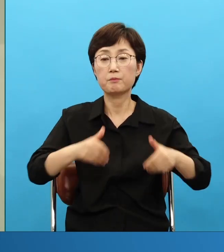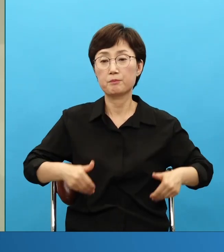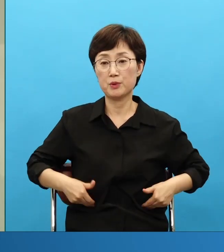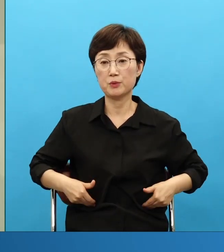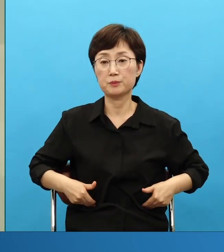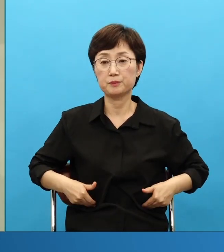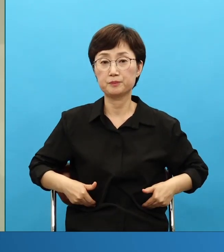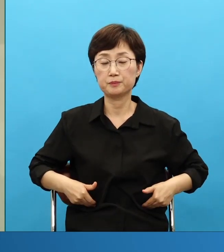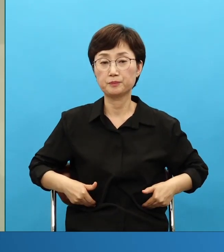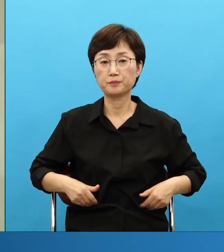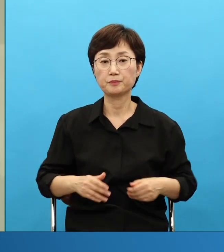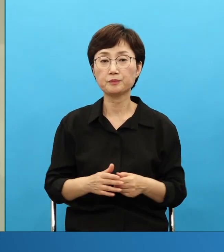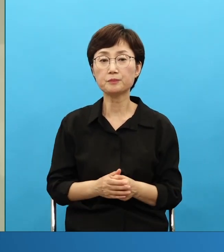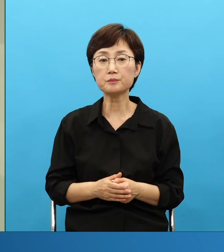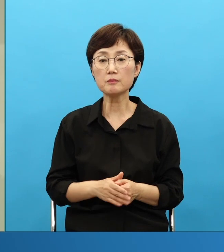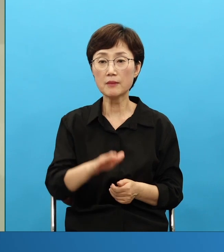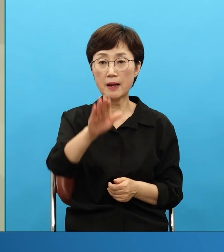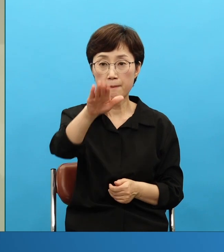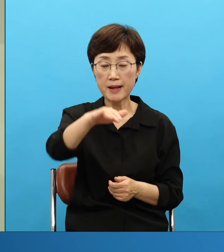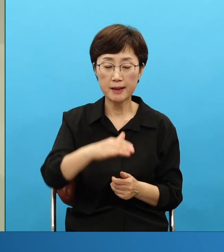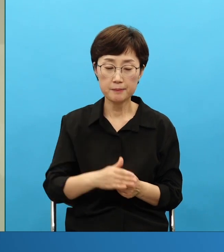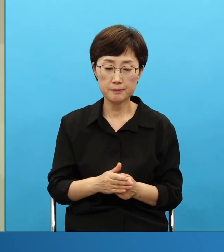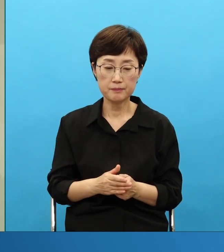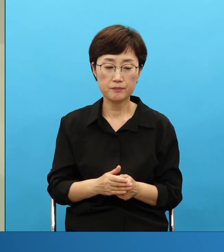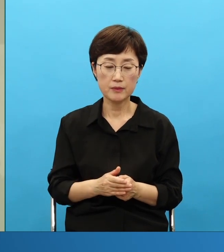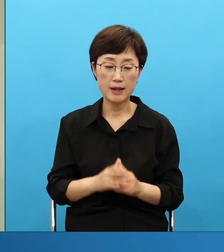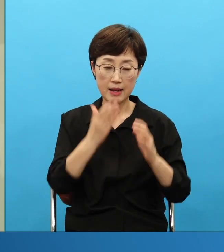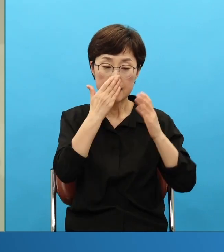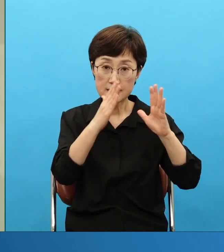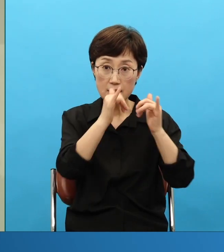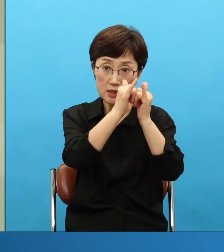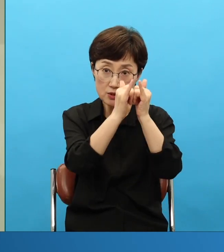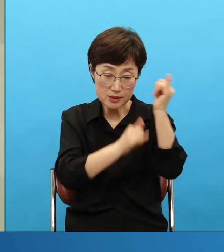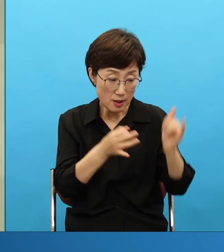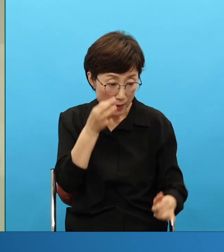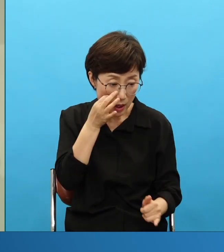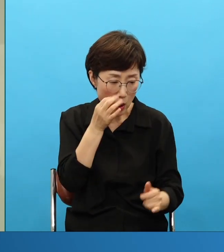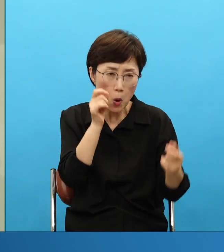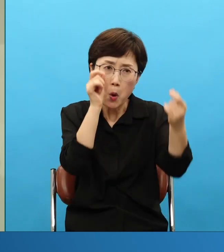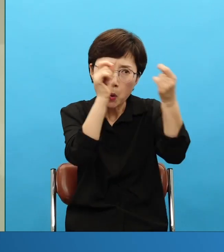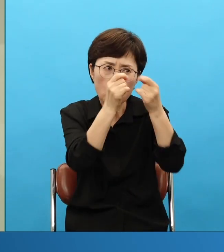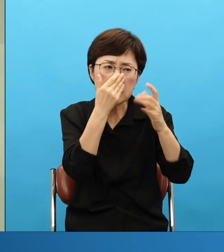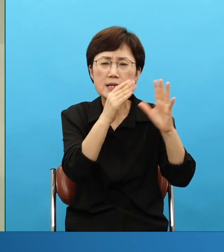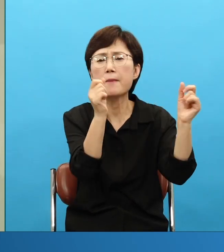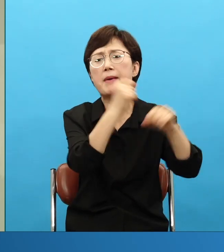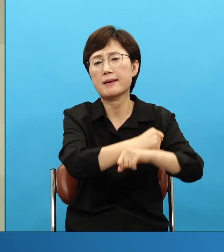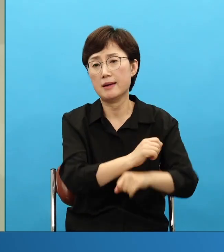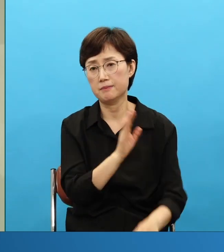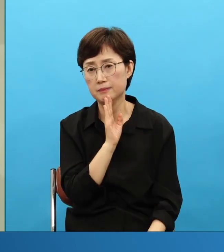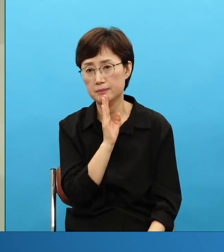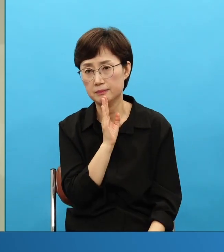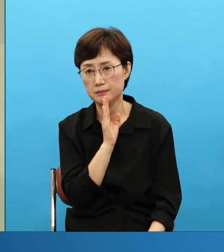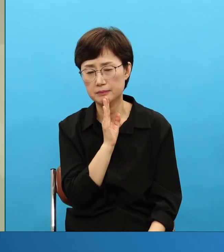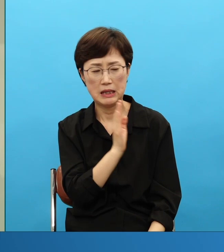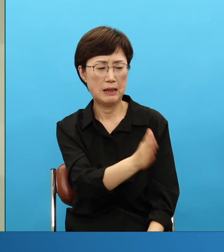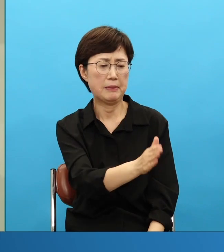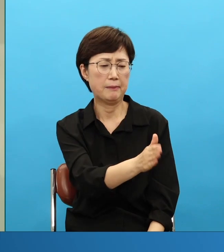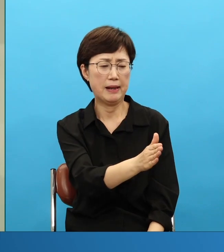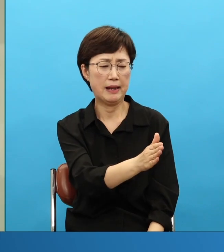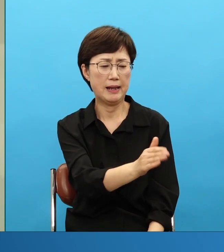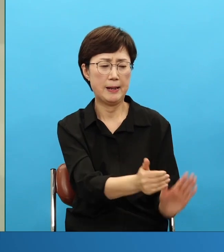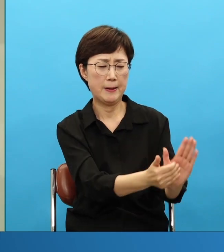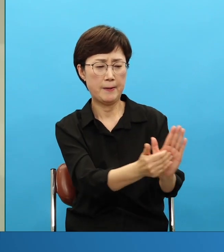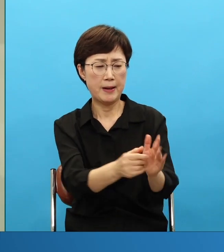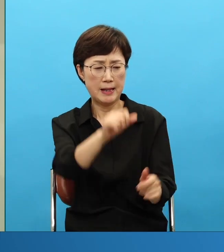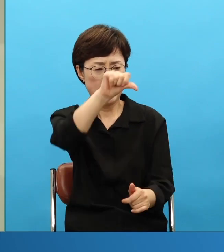그렇죠? Isn't that so? 이스라엘은 곧 재앙이 맙니다. Israel was on the brink of destruction. 이거 막을 수 있는 망대를 세워. That you have